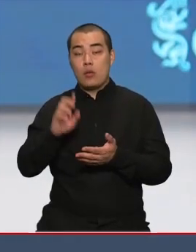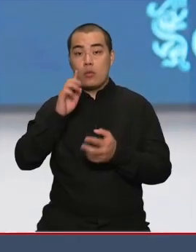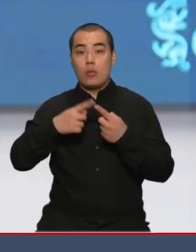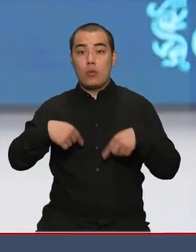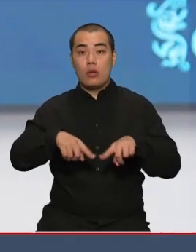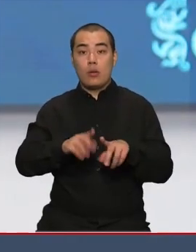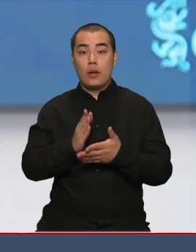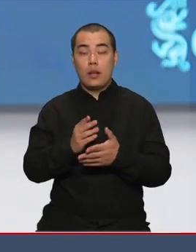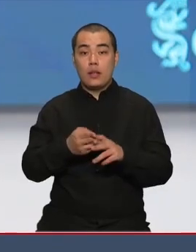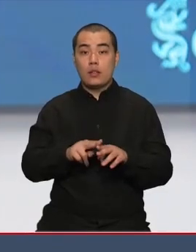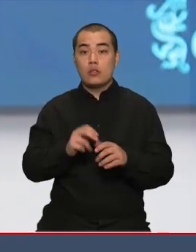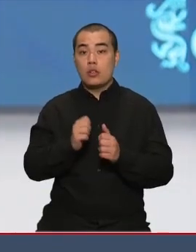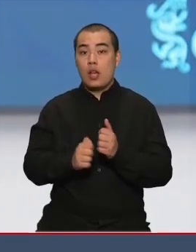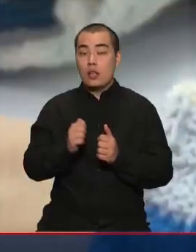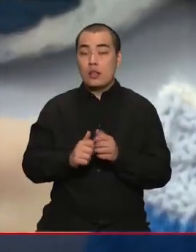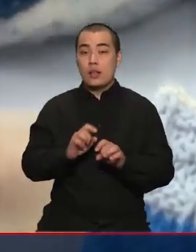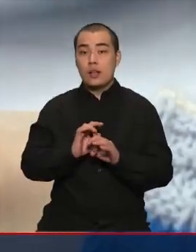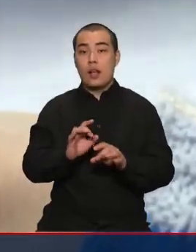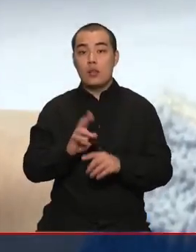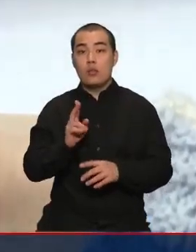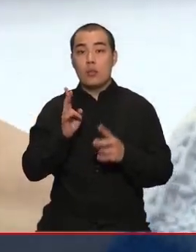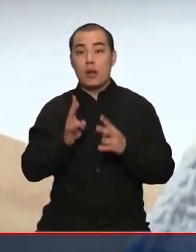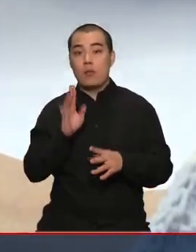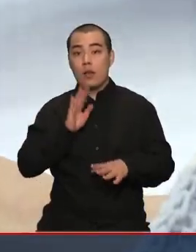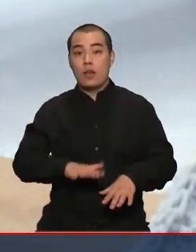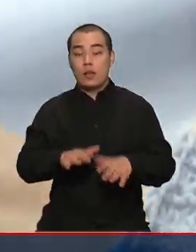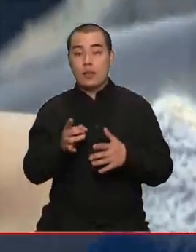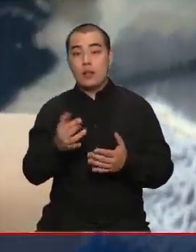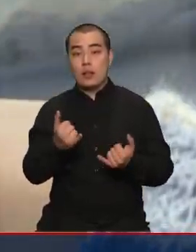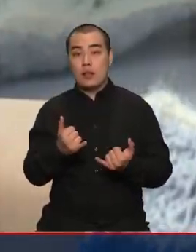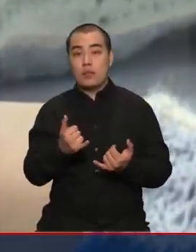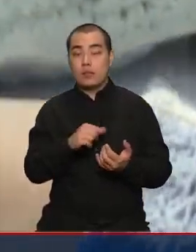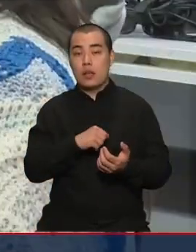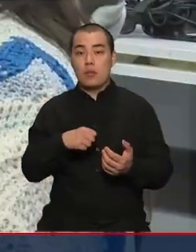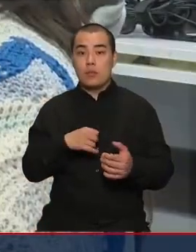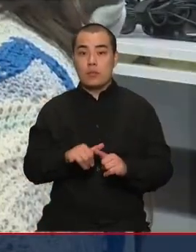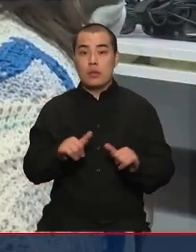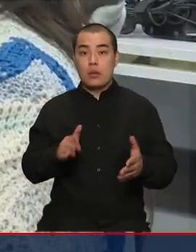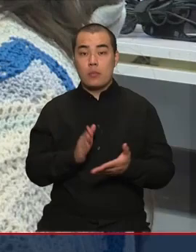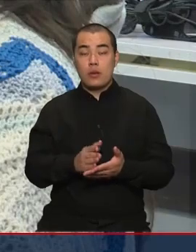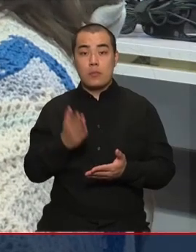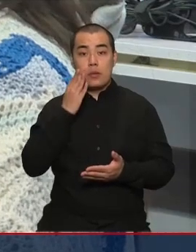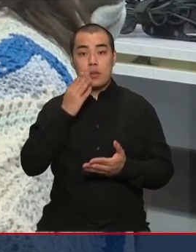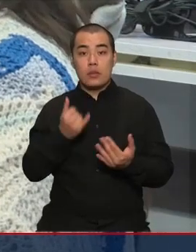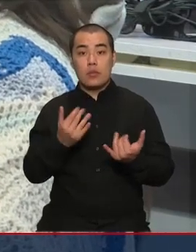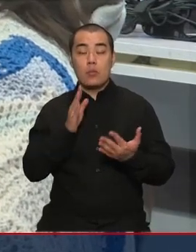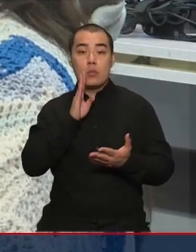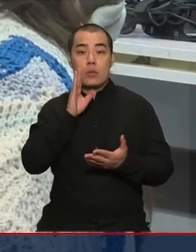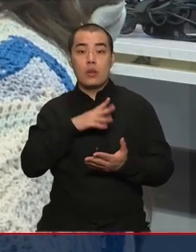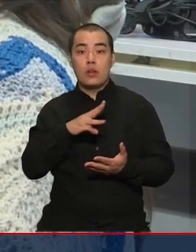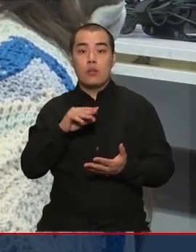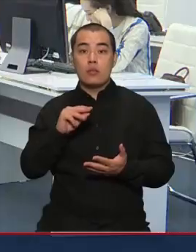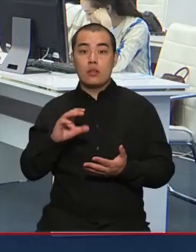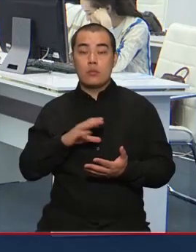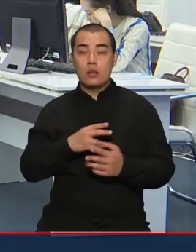Такая чистота объясняется тем, что ситуация в пострадавших от паводка регионах меняется с невероятной скоростью. Например, только сегодня утром МЧС сообщала